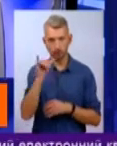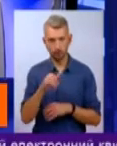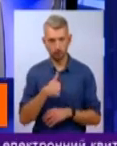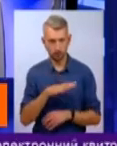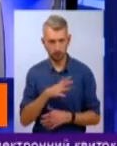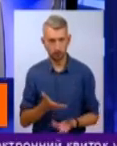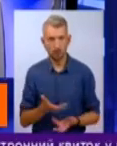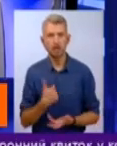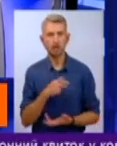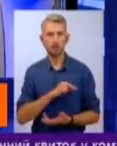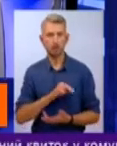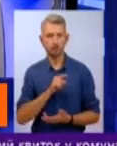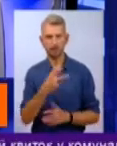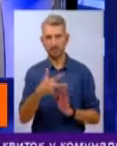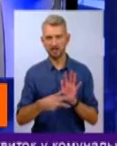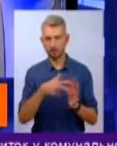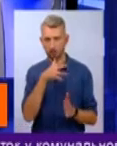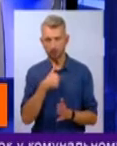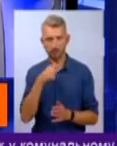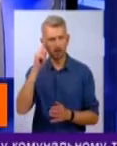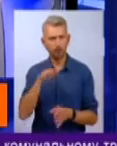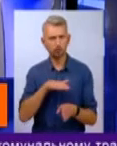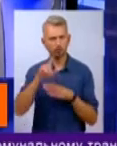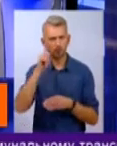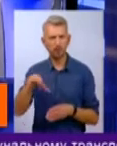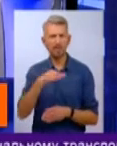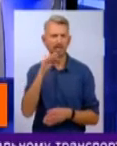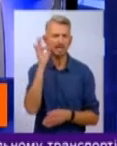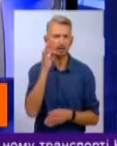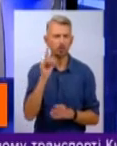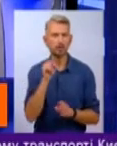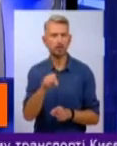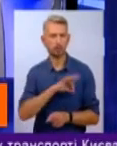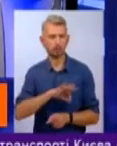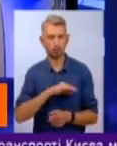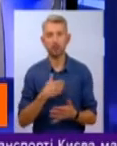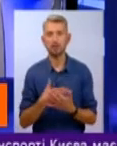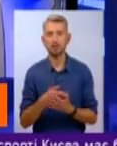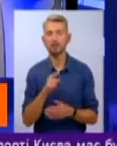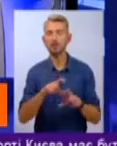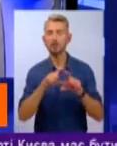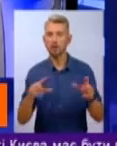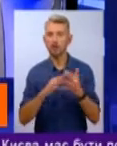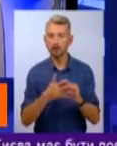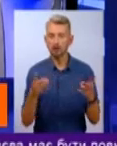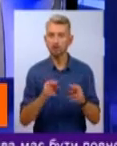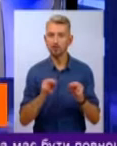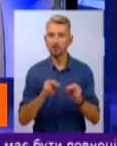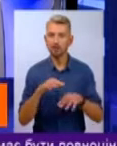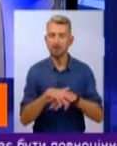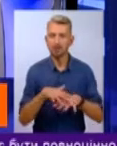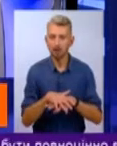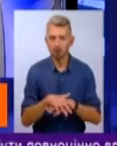я працював там 38 років, я абсолютно знаю всі хитрощі, які там застосовуються. Наприклад, в цій школі сільській потрібен вчитель